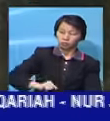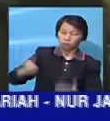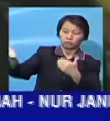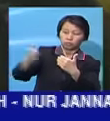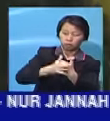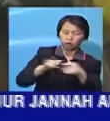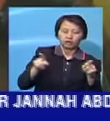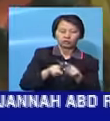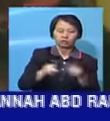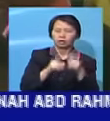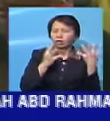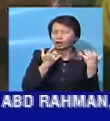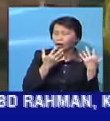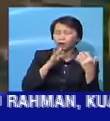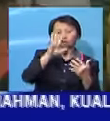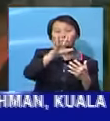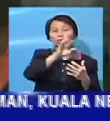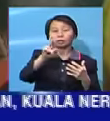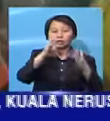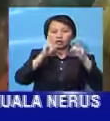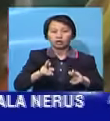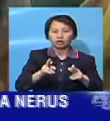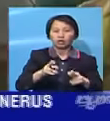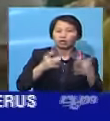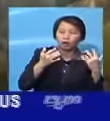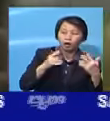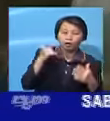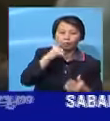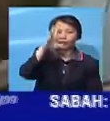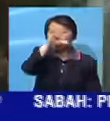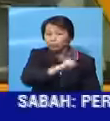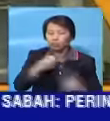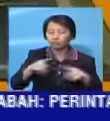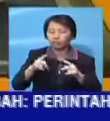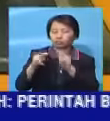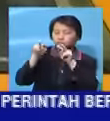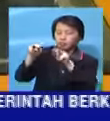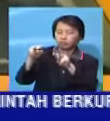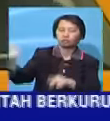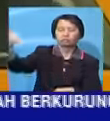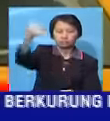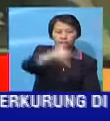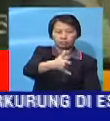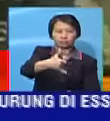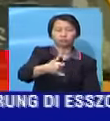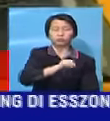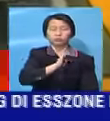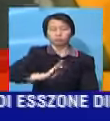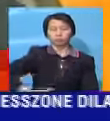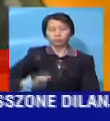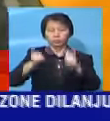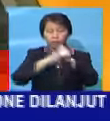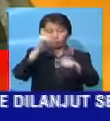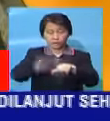dinanti-nantikan kira-kira 5000 rakyat Melaka yang tidak mahu melepaskan peluang nantikan keberangkatan tiba Baginda buat pertama